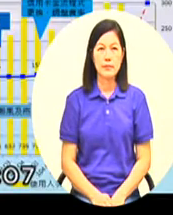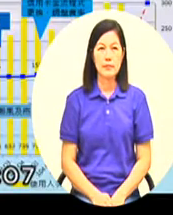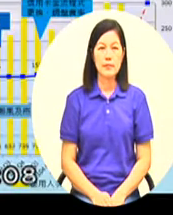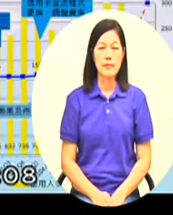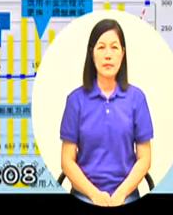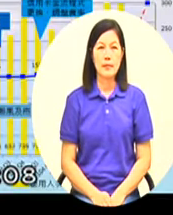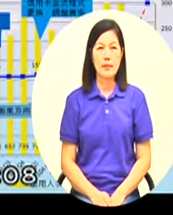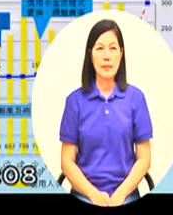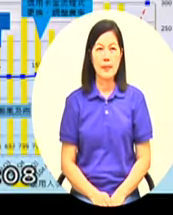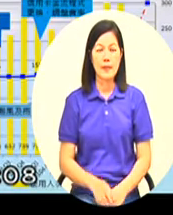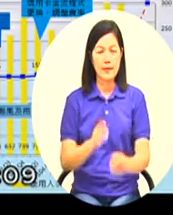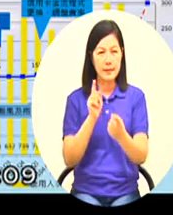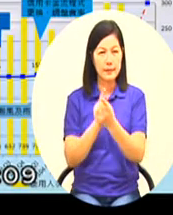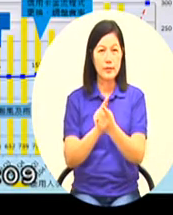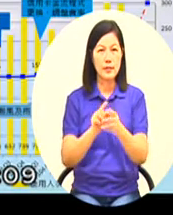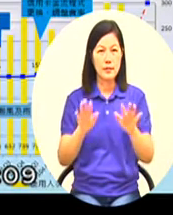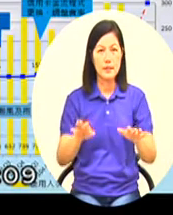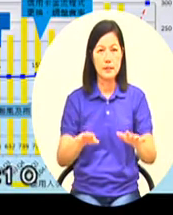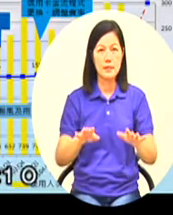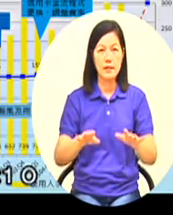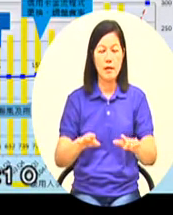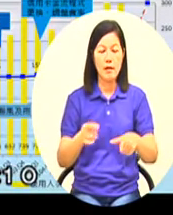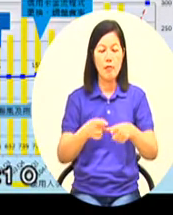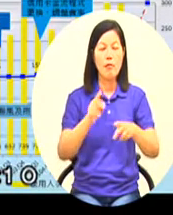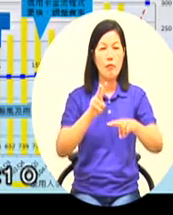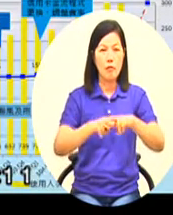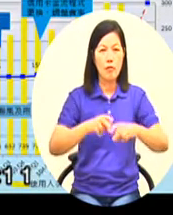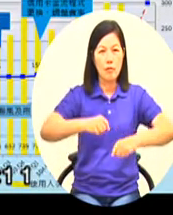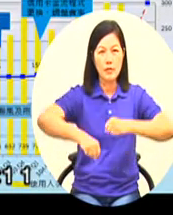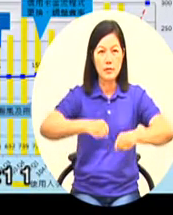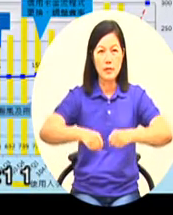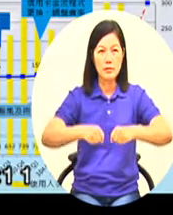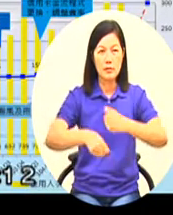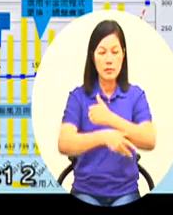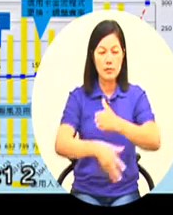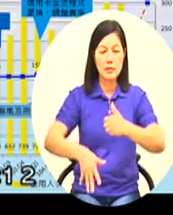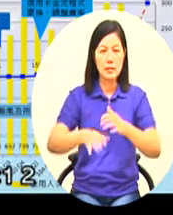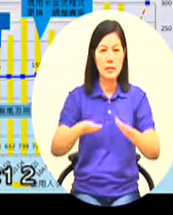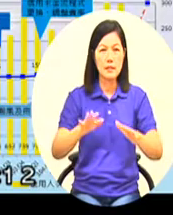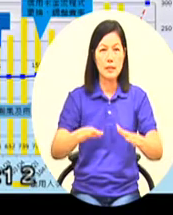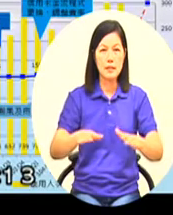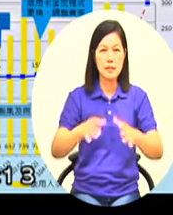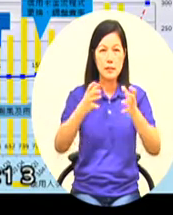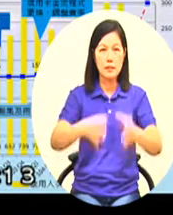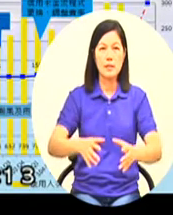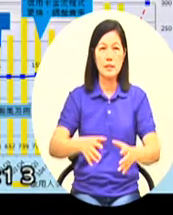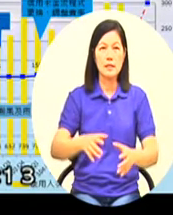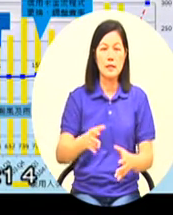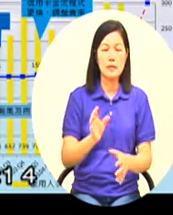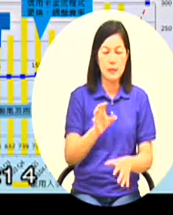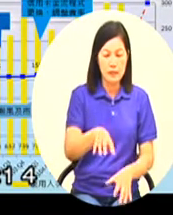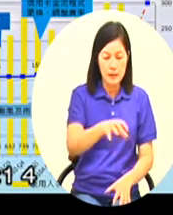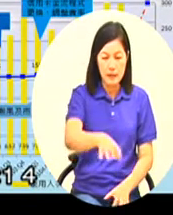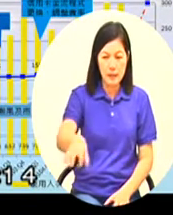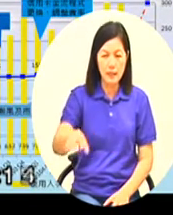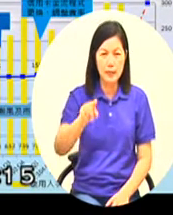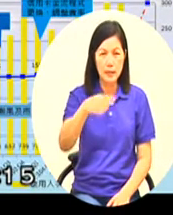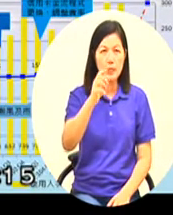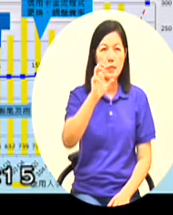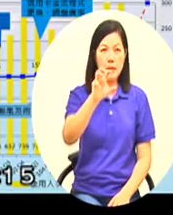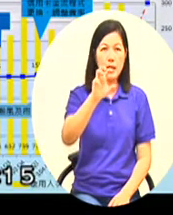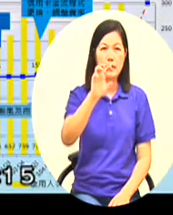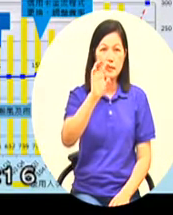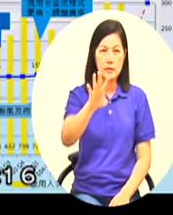那对于目前的一个公共脚踏车的一个系统，那目前已经完成了184站的一个设置，一直